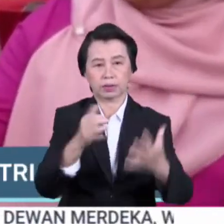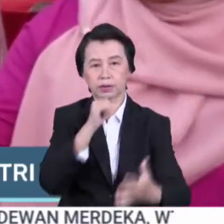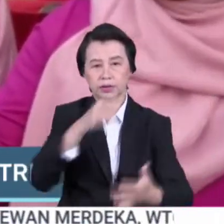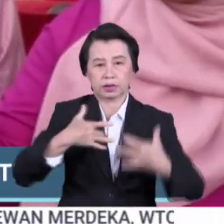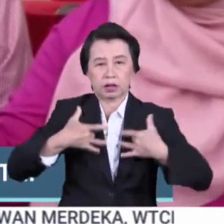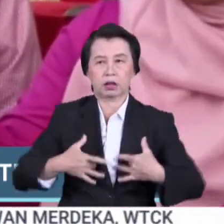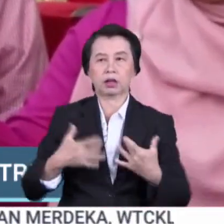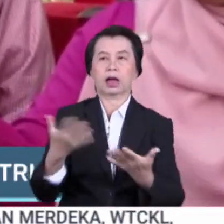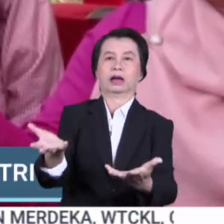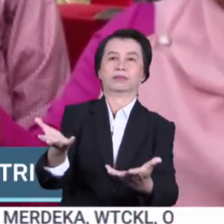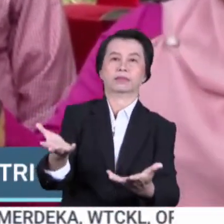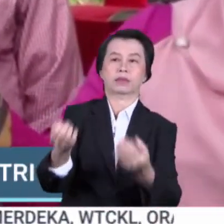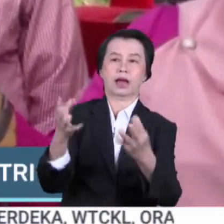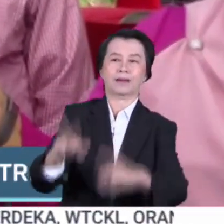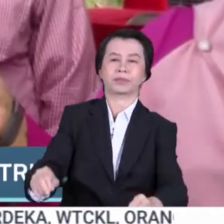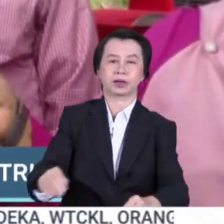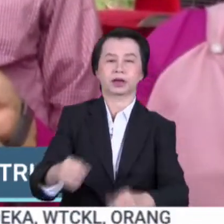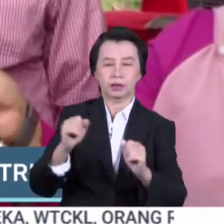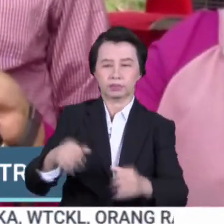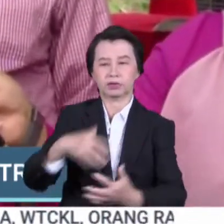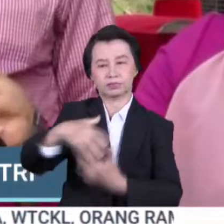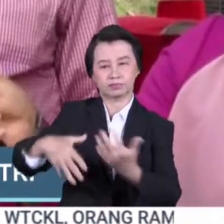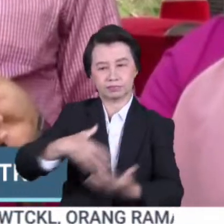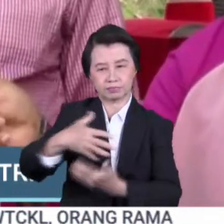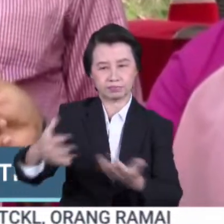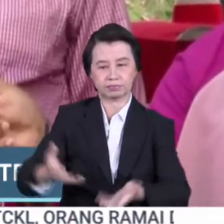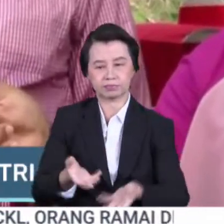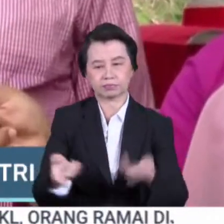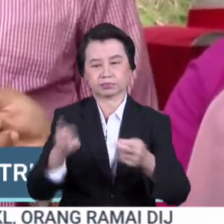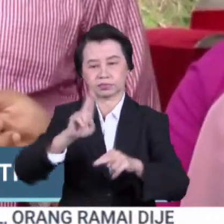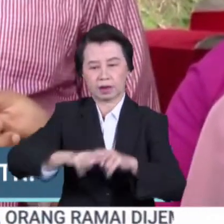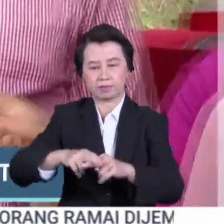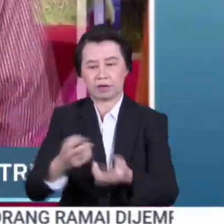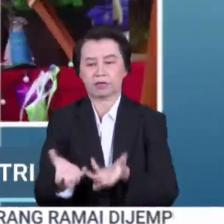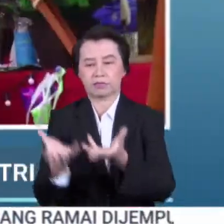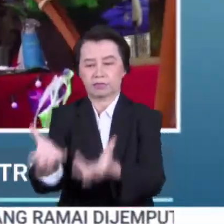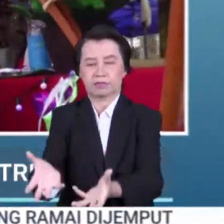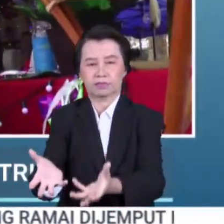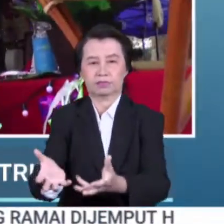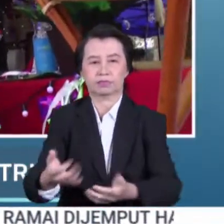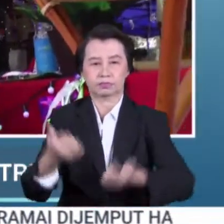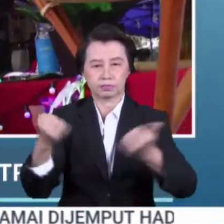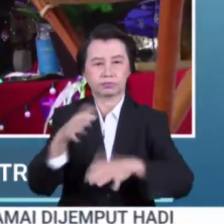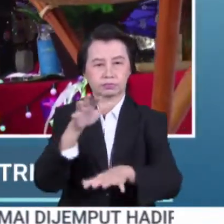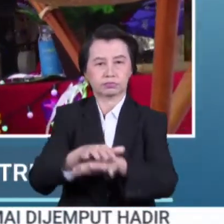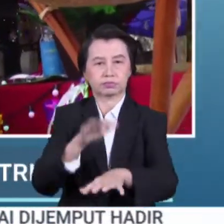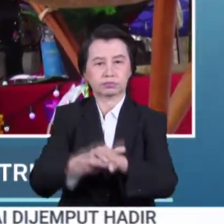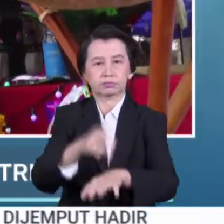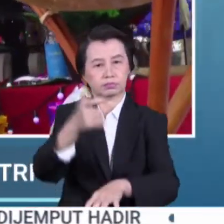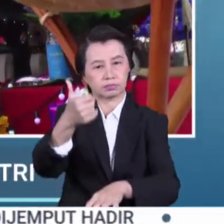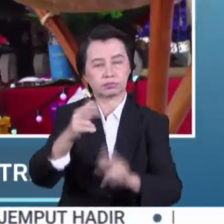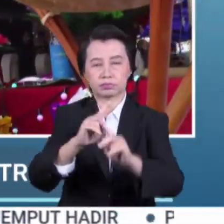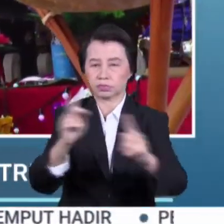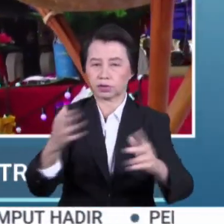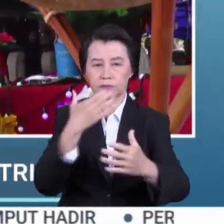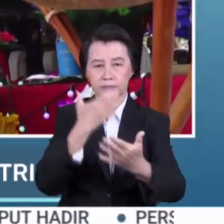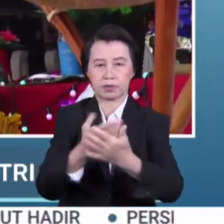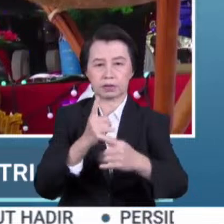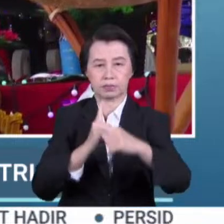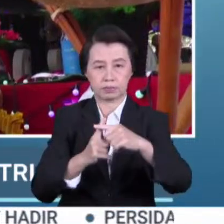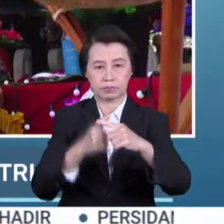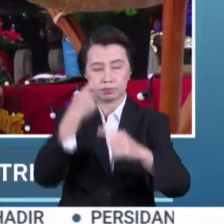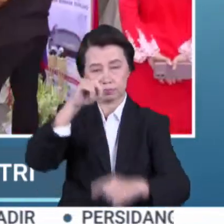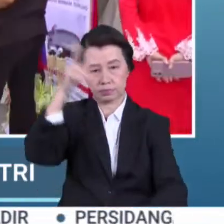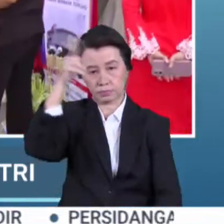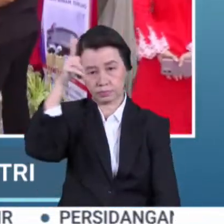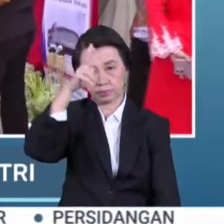kecewa dan kita dapat menyantuni dan juga dapat bersama-sama. Namun sambutan yang kehadiran itu menunjukkan kesan yang sangat positif kepada